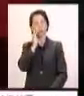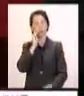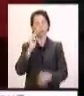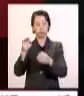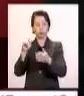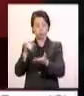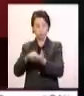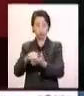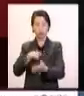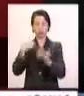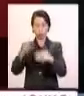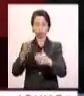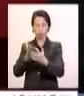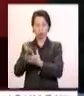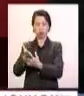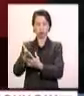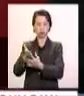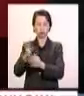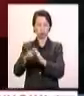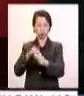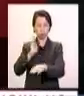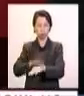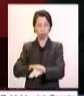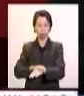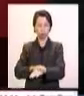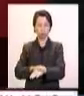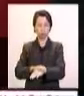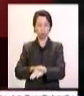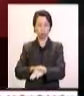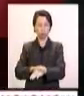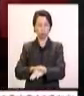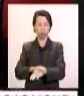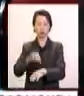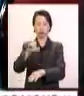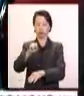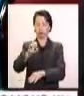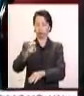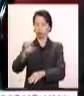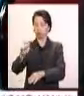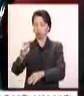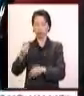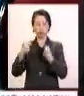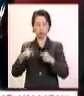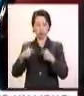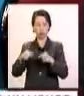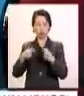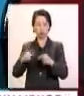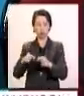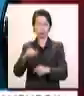sebegini saya pernah lalui eh, ketika SEA Game. SEA Game tadi.